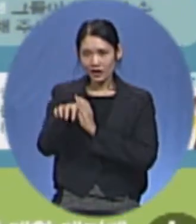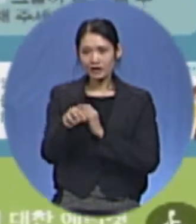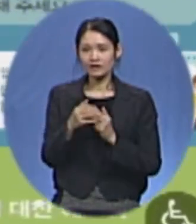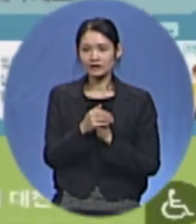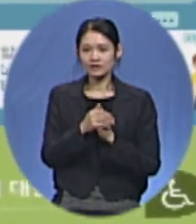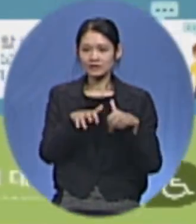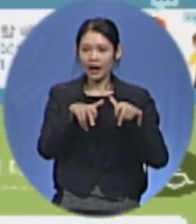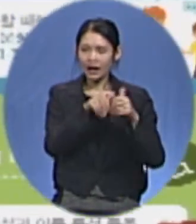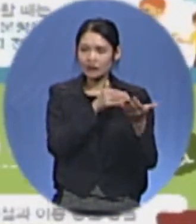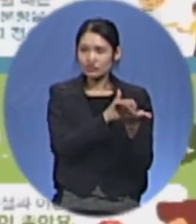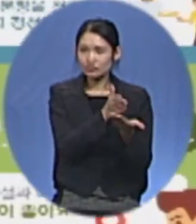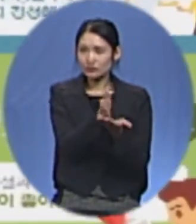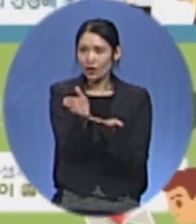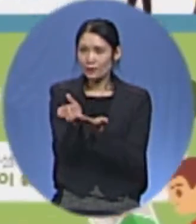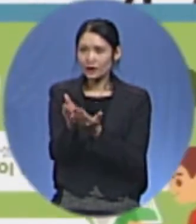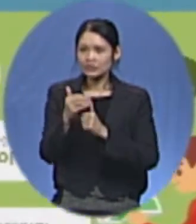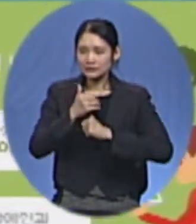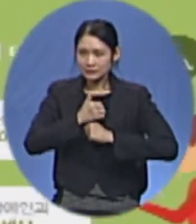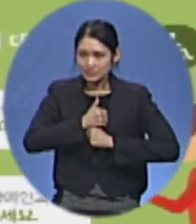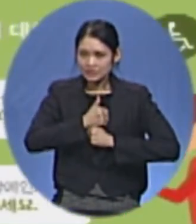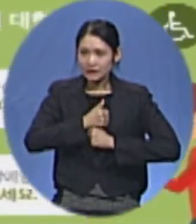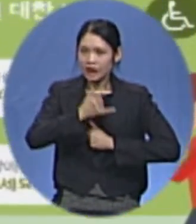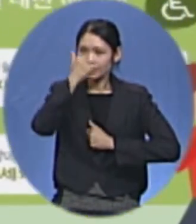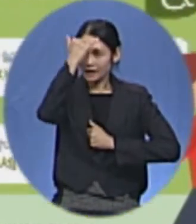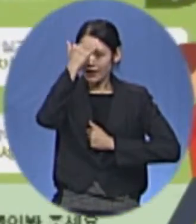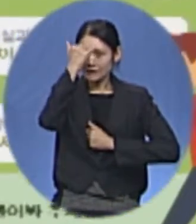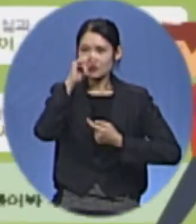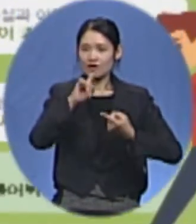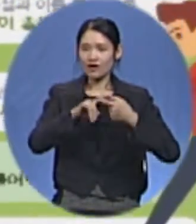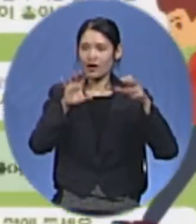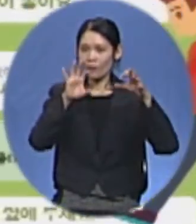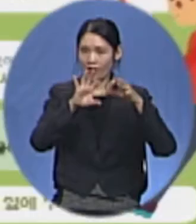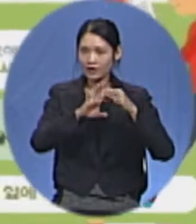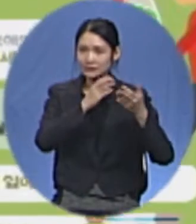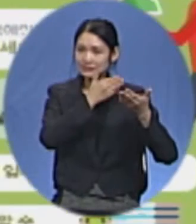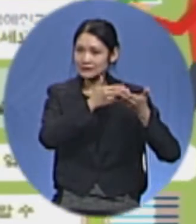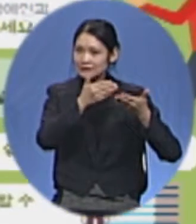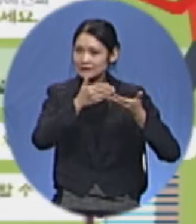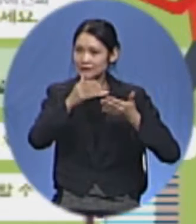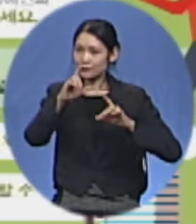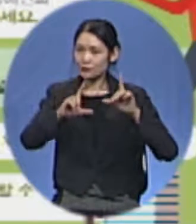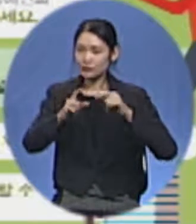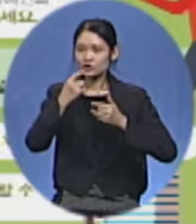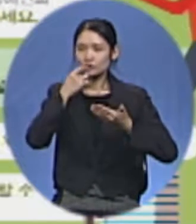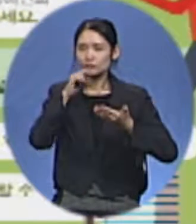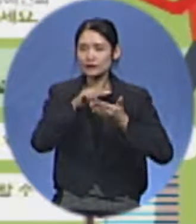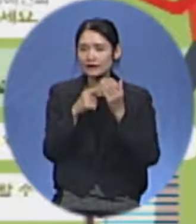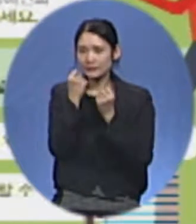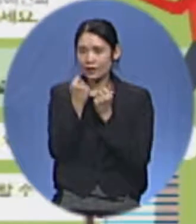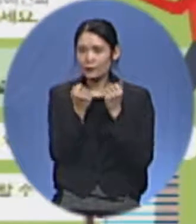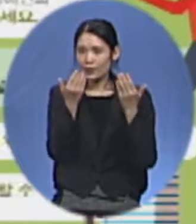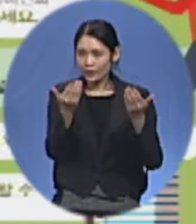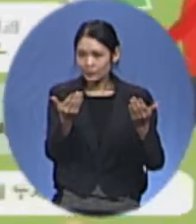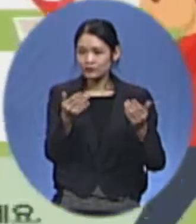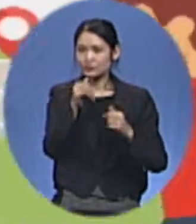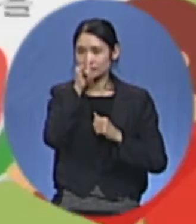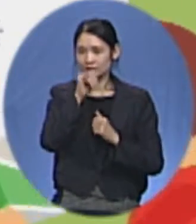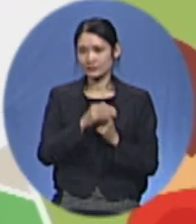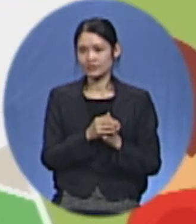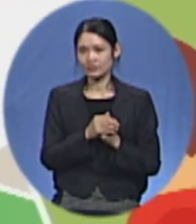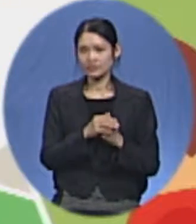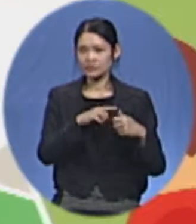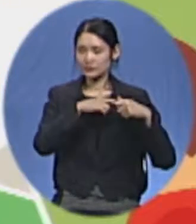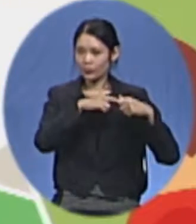장애 유형별로 지켜야 할 예절에 대해서 그림 형태로 알기 쉽게 만들었는데요.